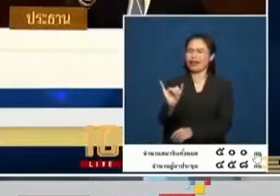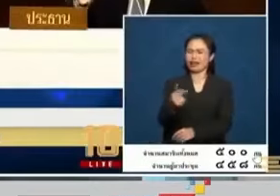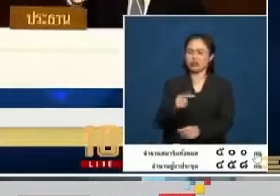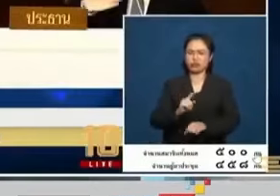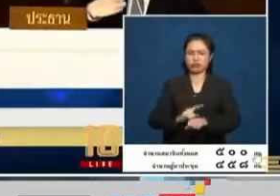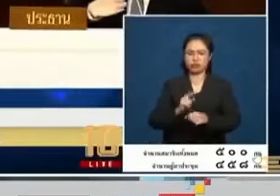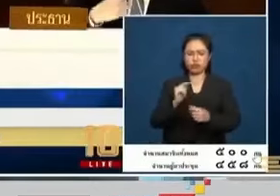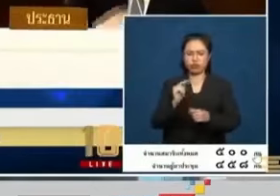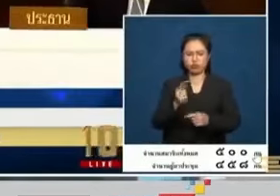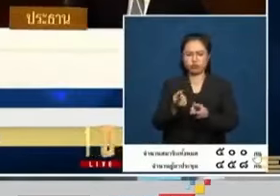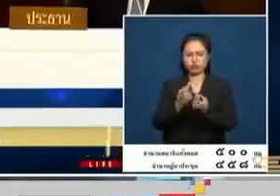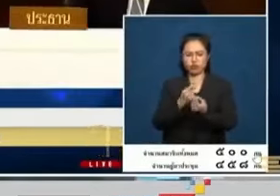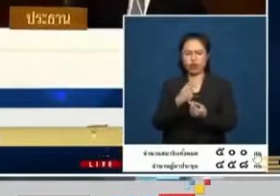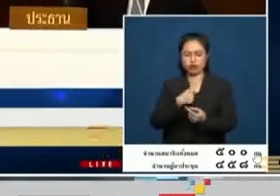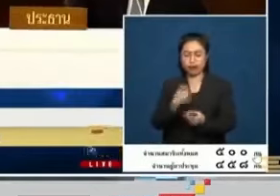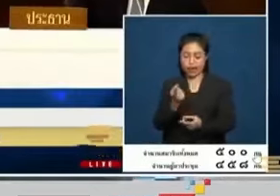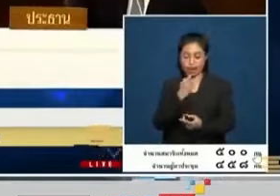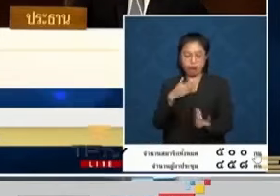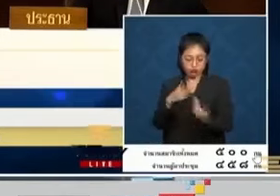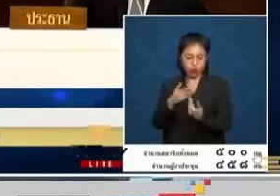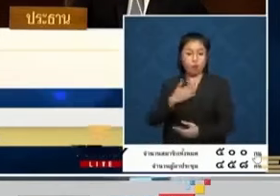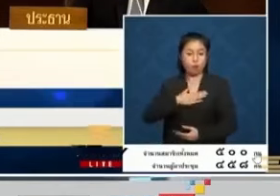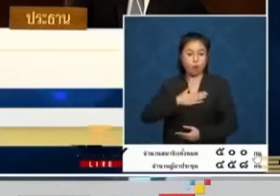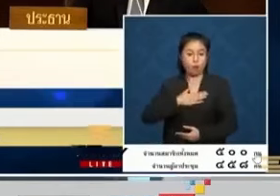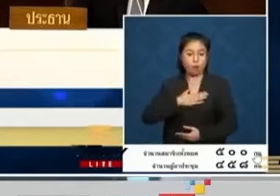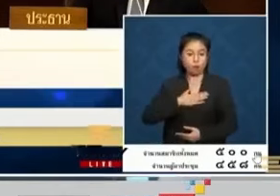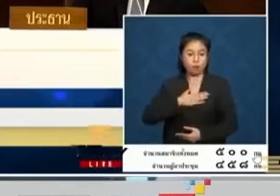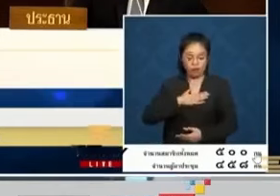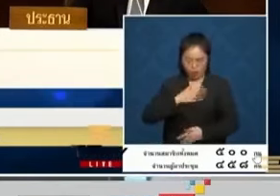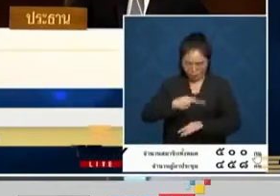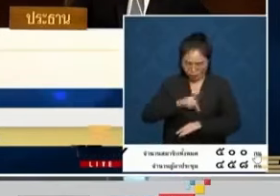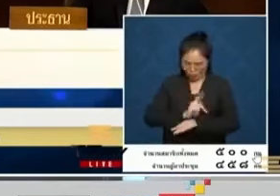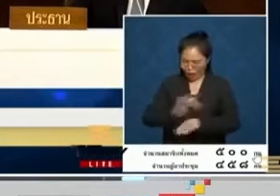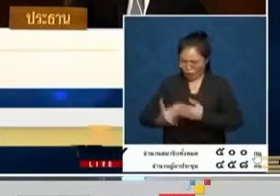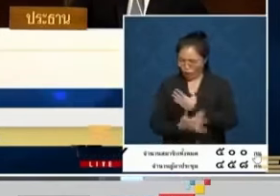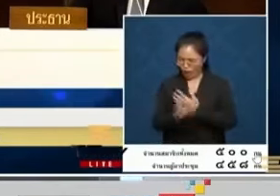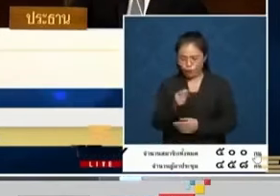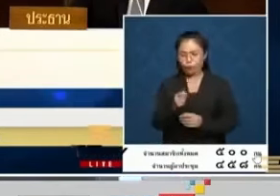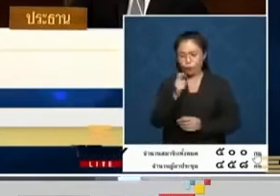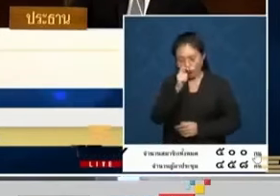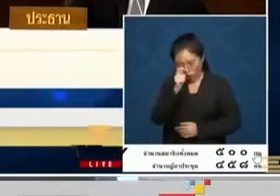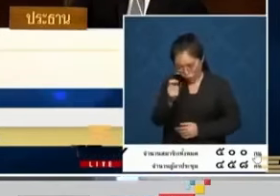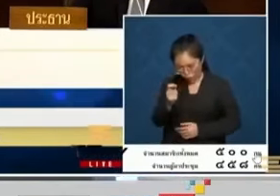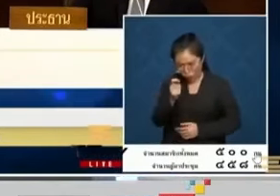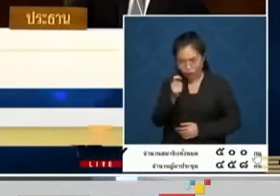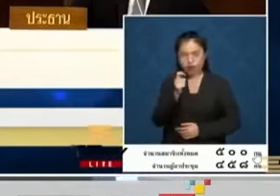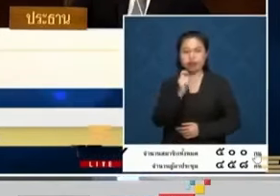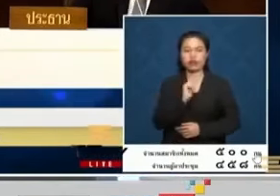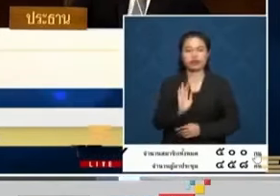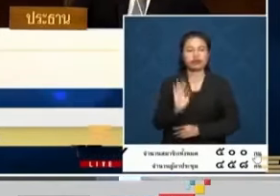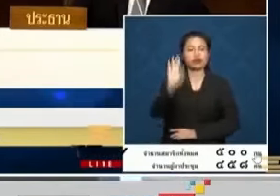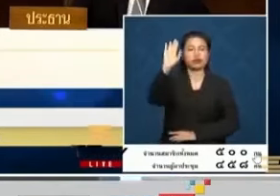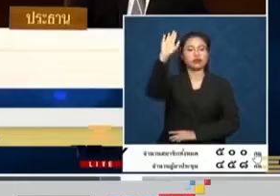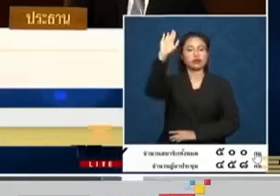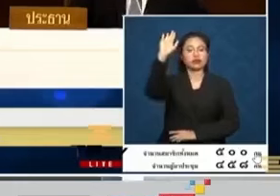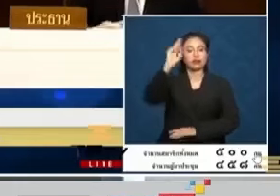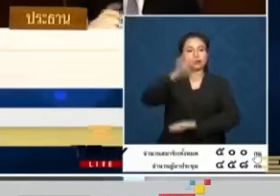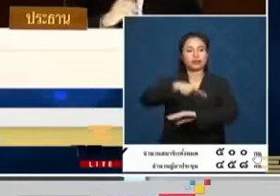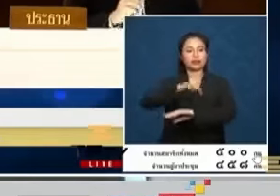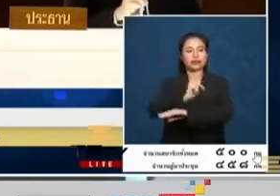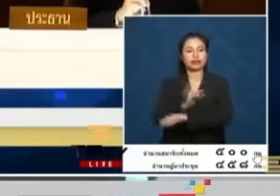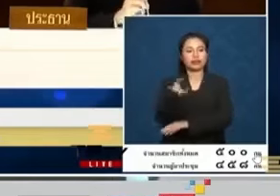ำหน้าที่ได้พูดจาอะไรได้ไปยื่นให้ประธานสภาตั้งกรรมธิการวิสามัญจะตรวจสอบการใช้อำนาจของศาลรัฐธรรมนูญทำได้ไ